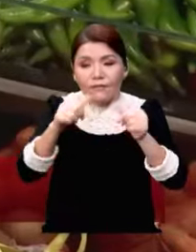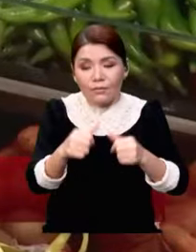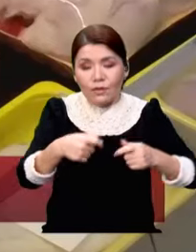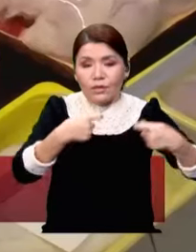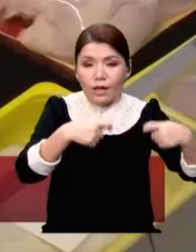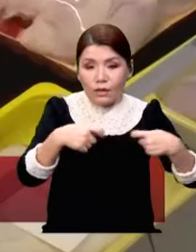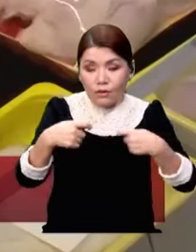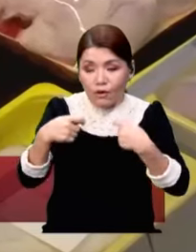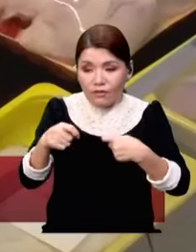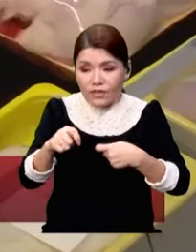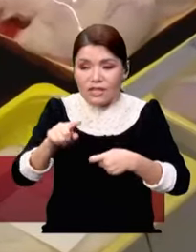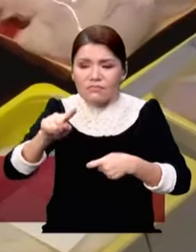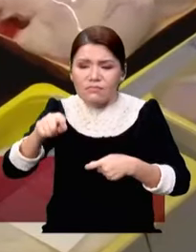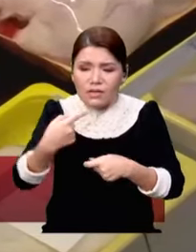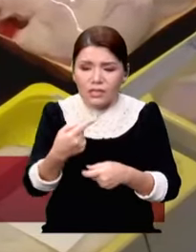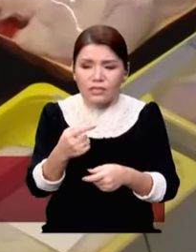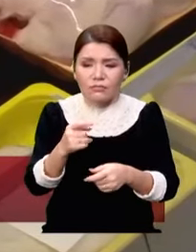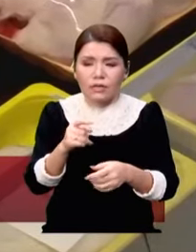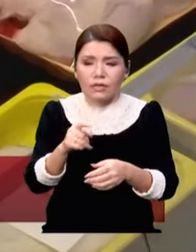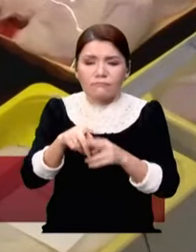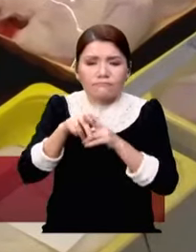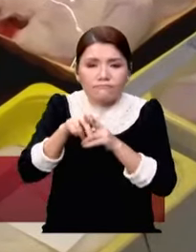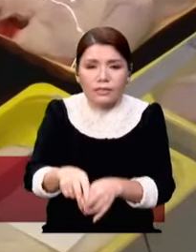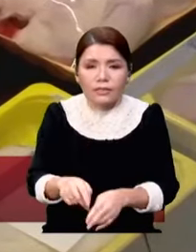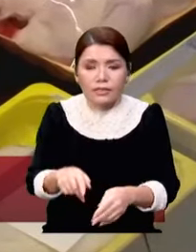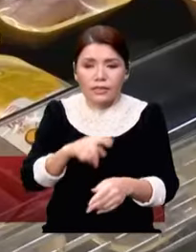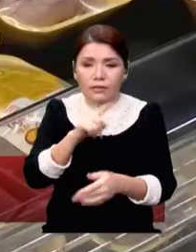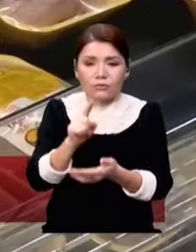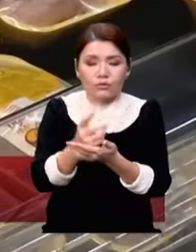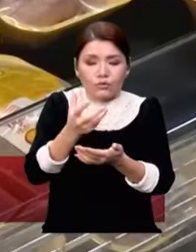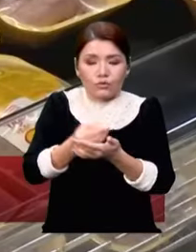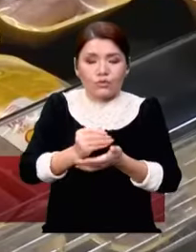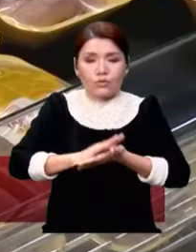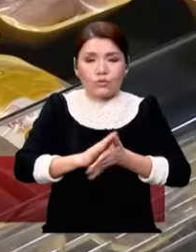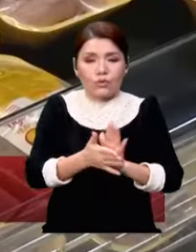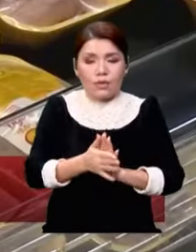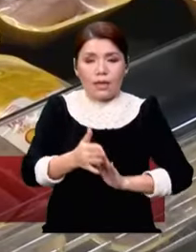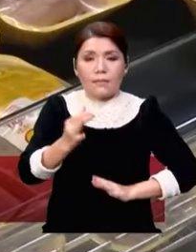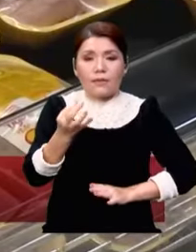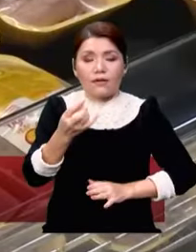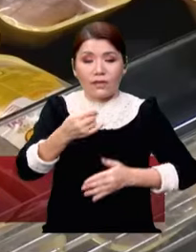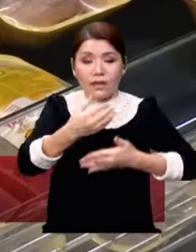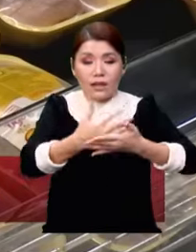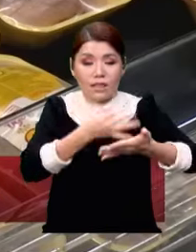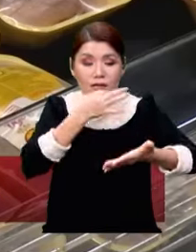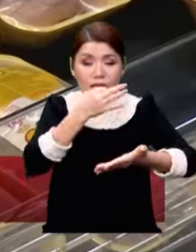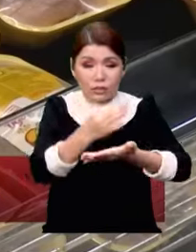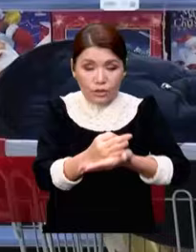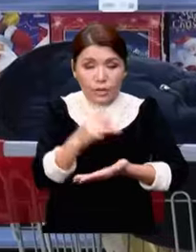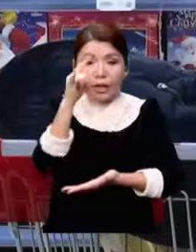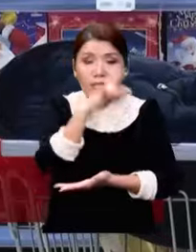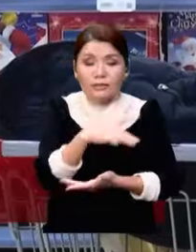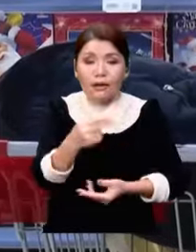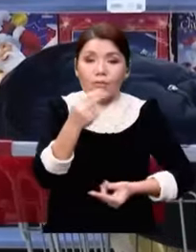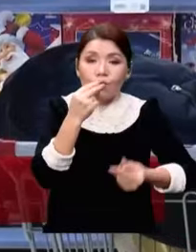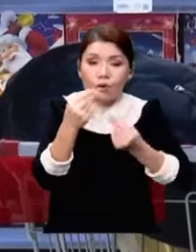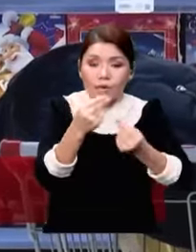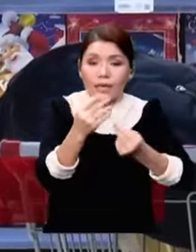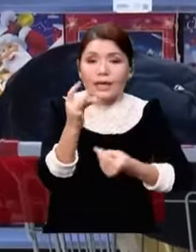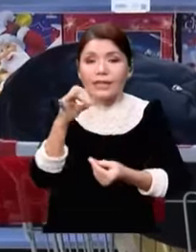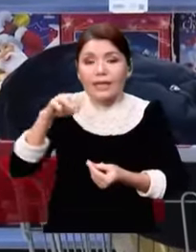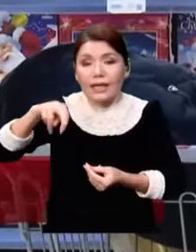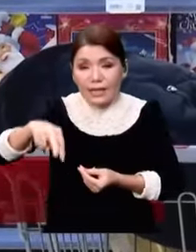торговли, навязывают производителям кабальные условия. Как показал профильный отчет, у казахстанского продуктового